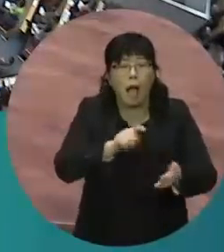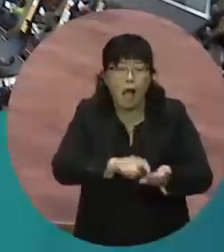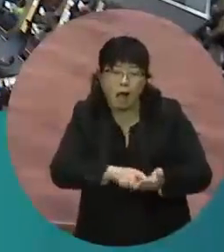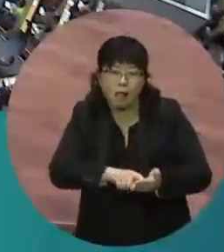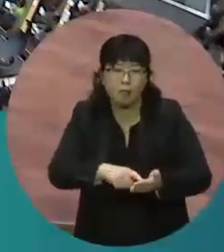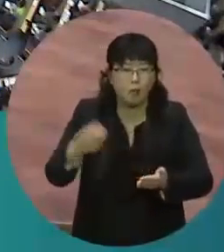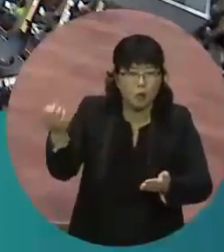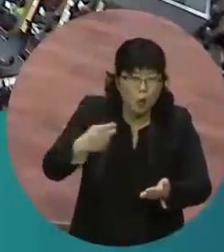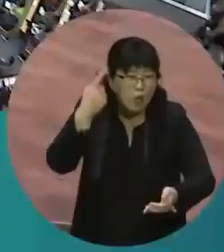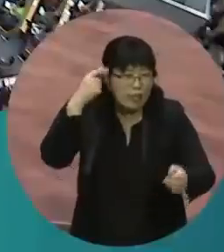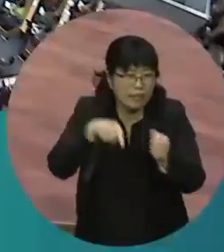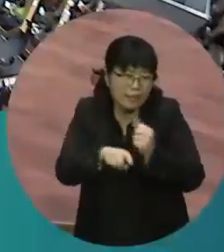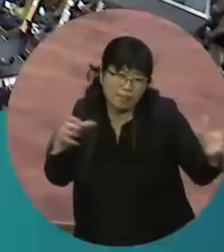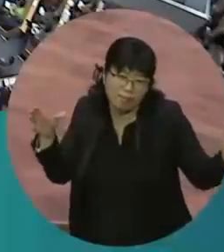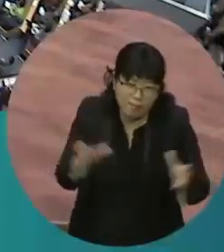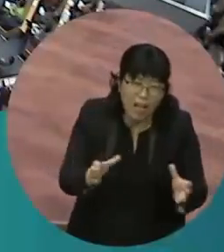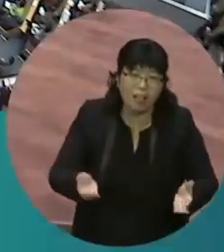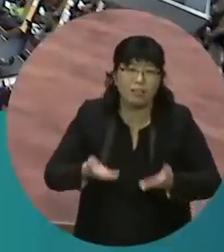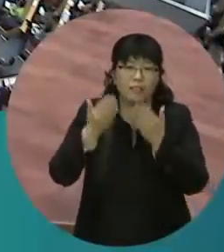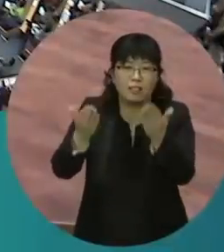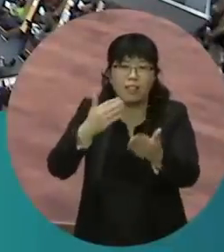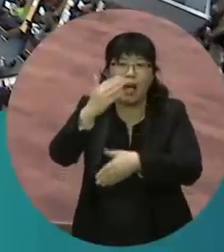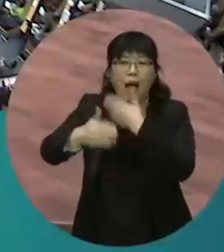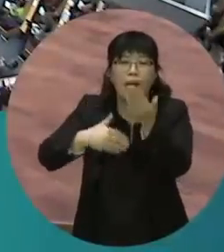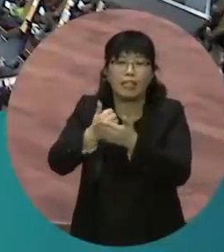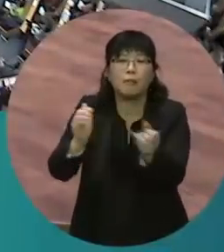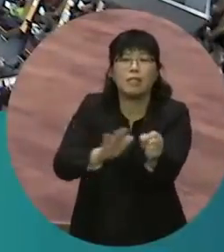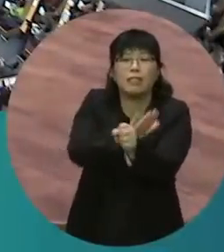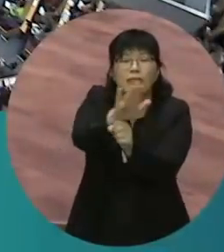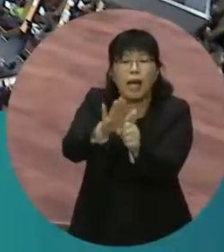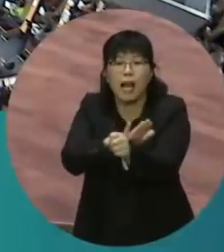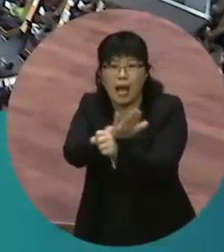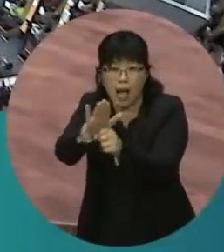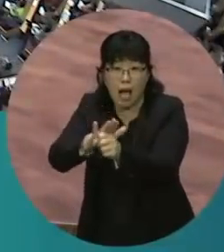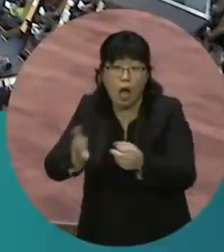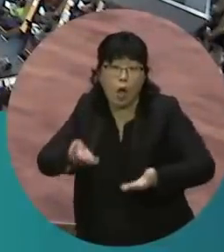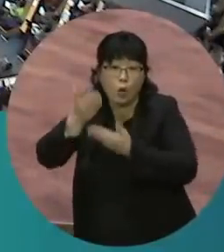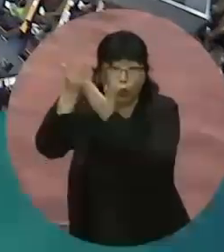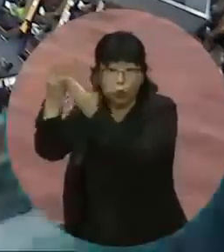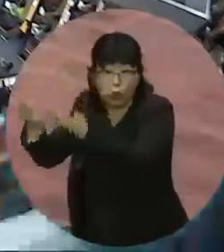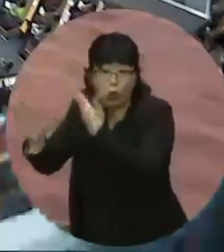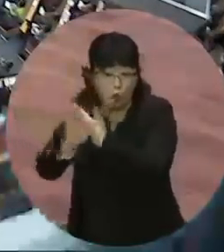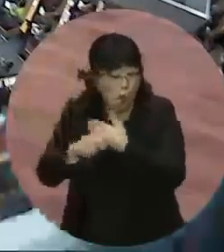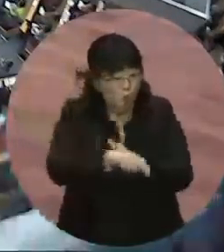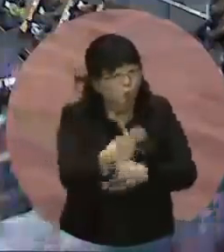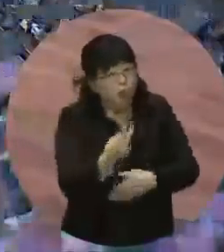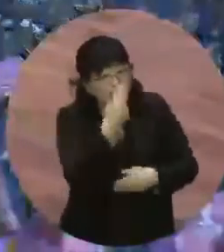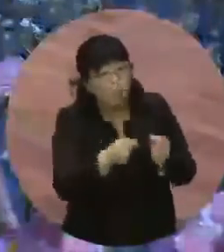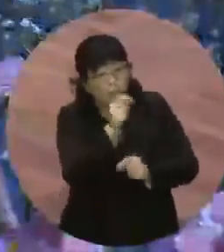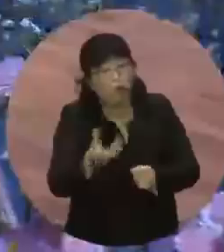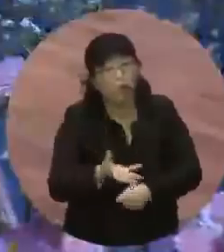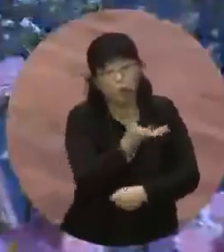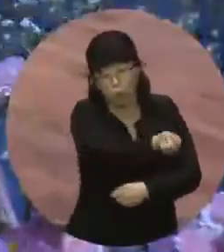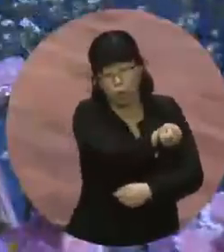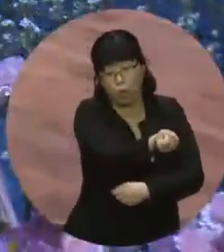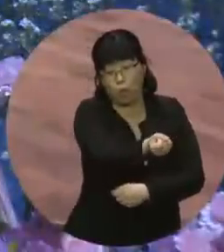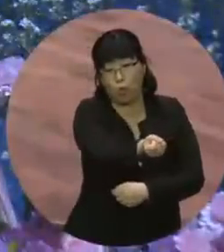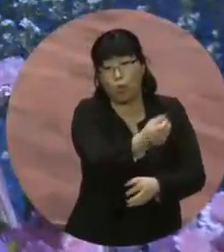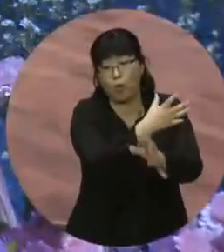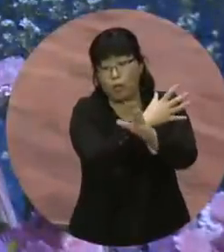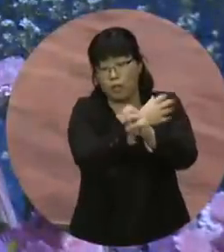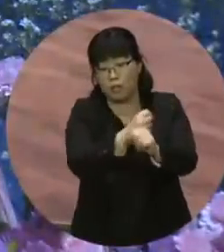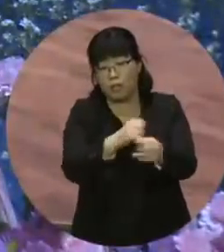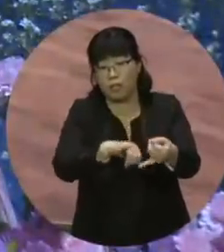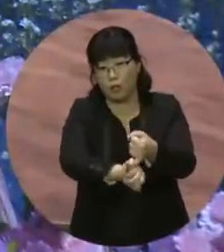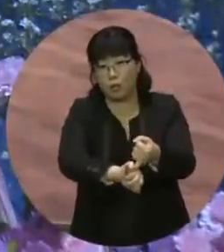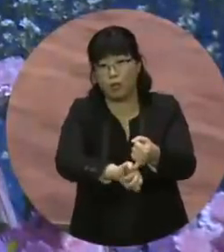하나님 여호와를 사랑하게 하사 너로 생명을 얻게 하실 것이며, 너 마음과 그랬어, 너 자손의